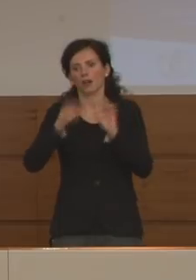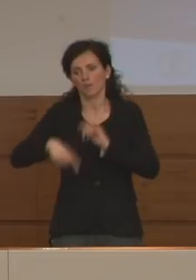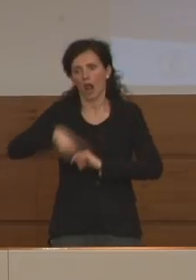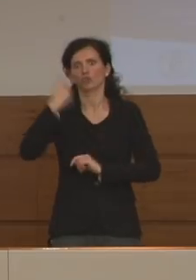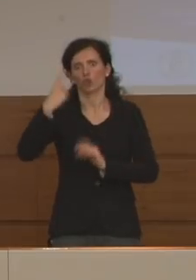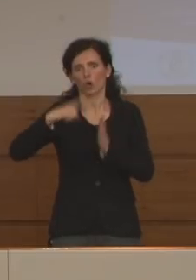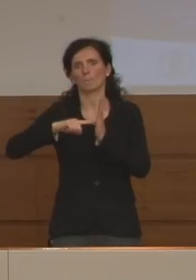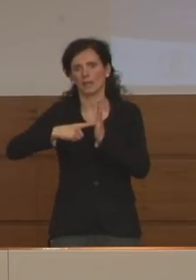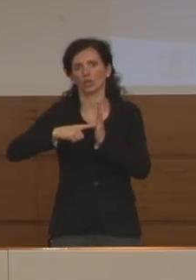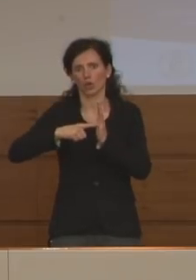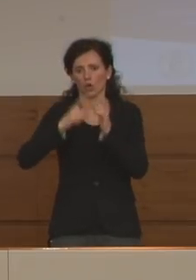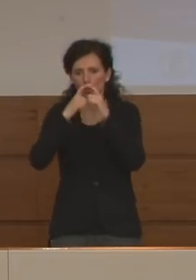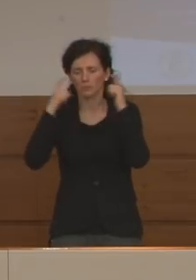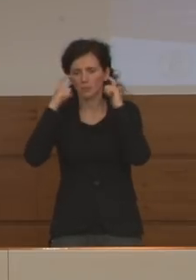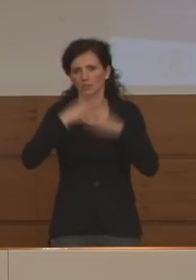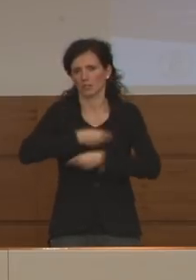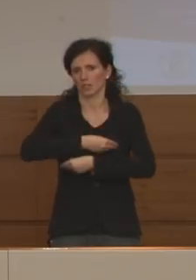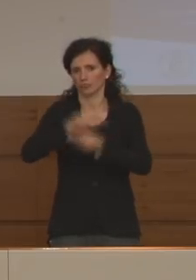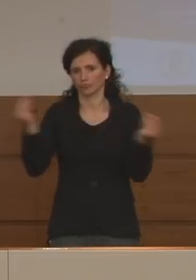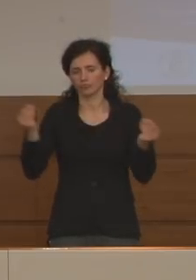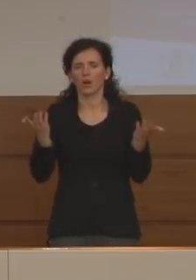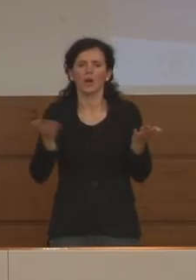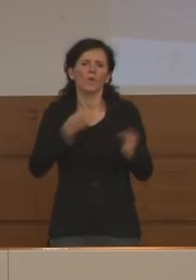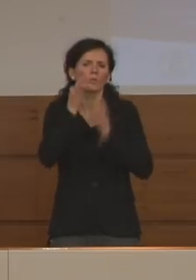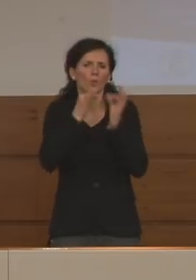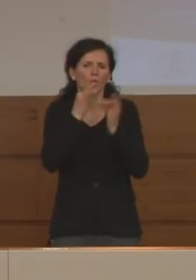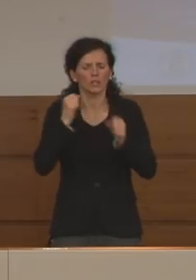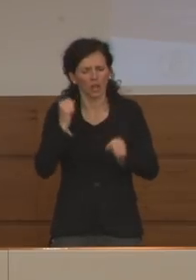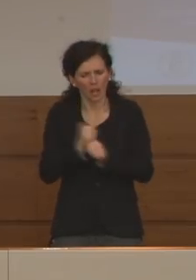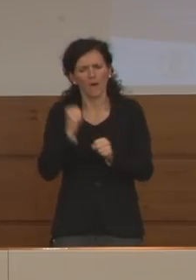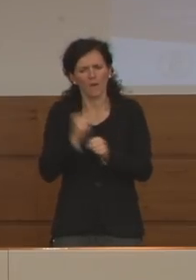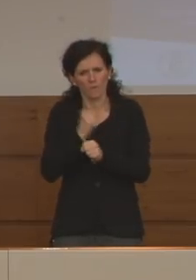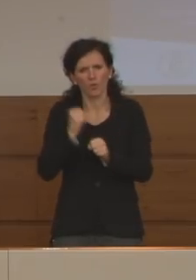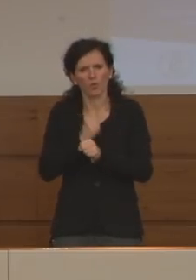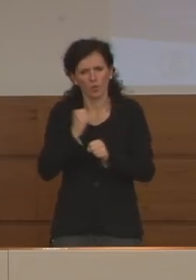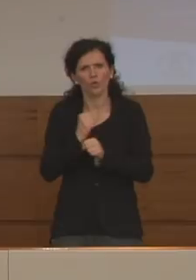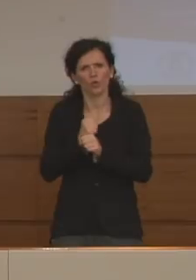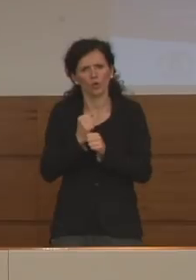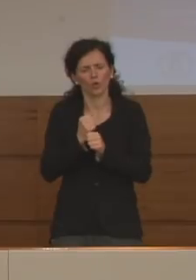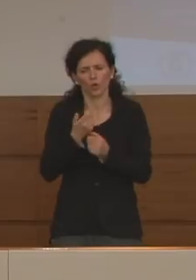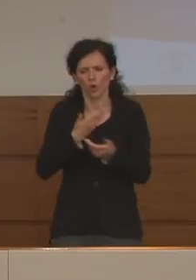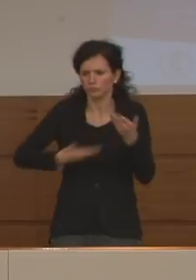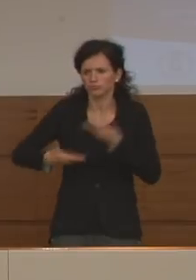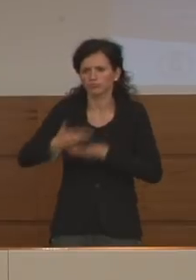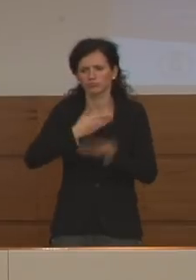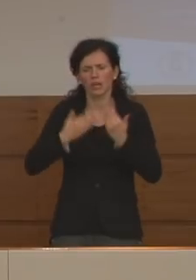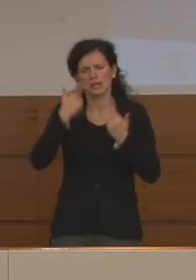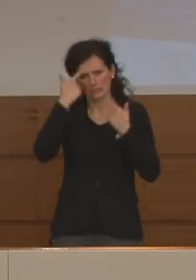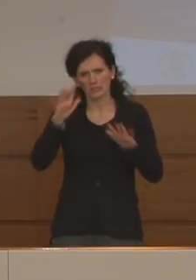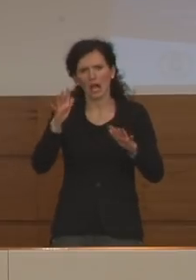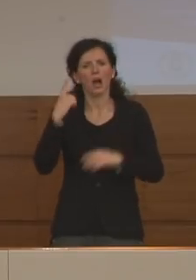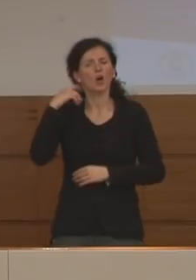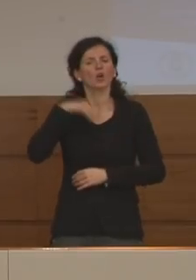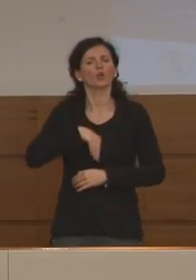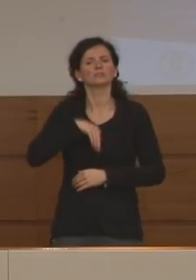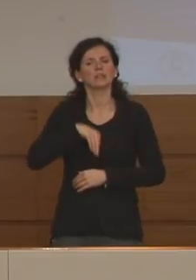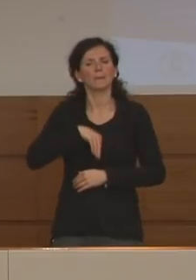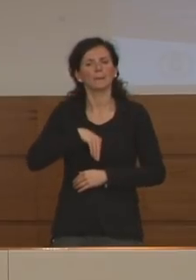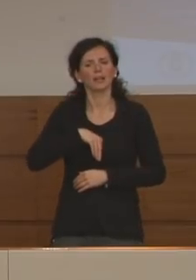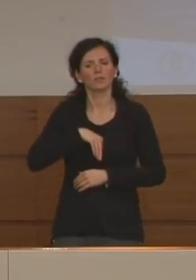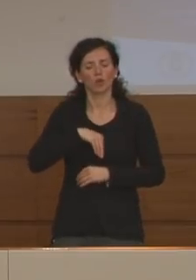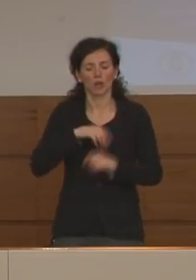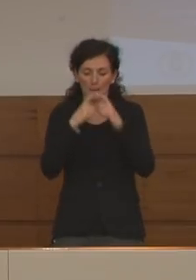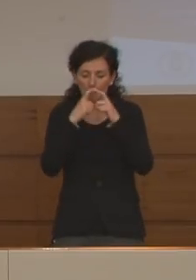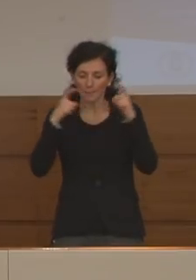mascherine quindi si sta lavorando nella consapevolezza che il le